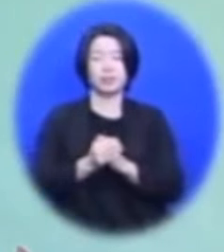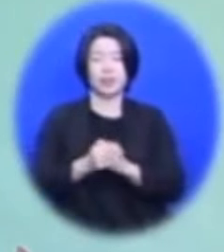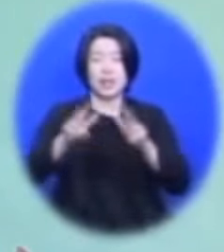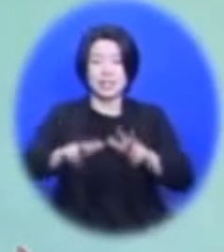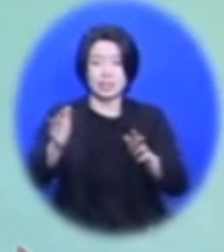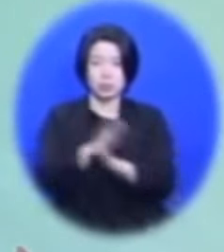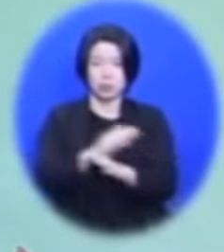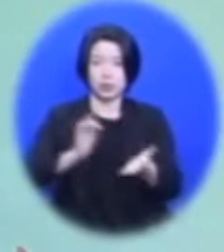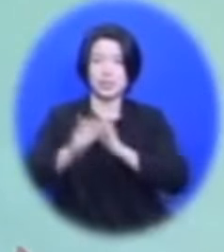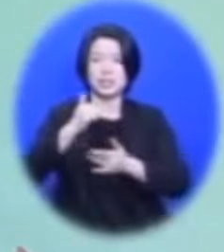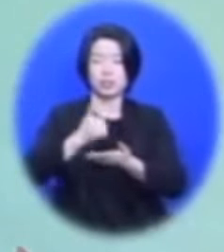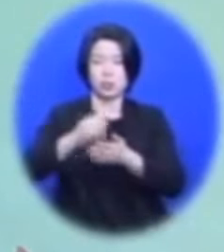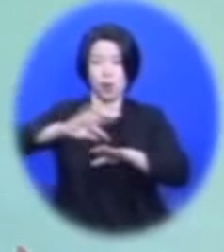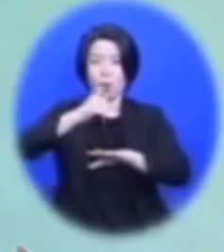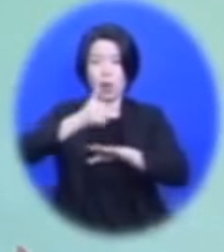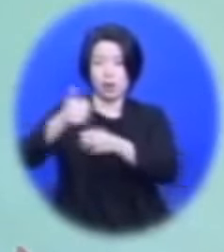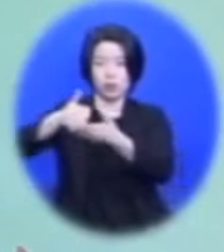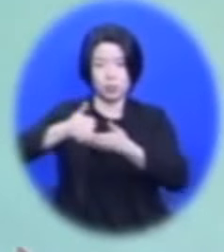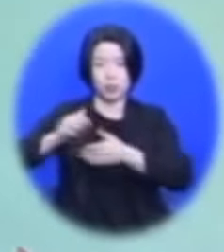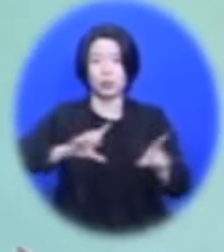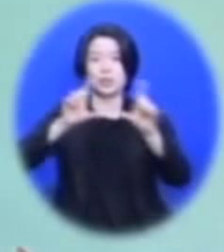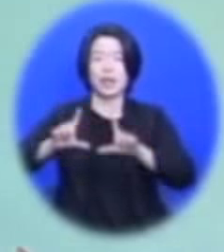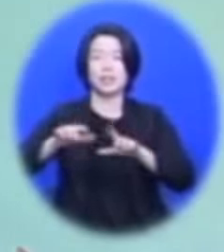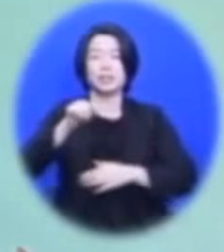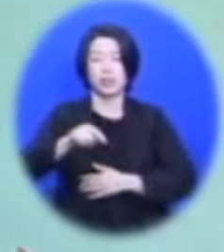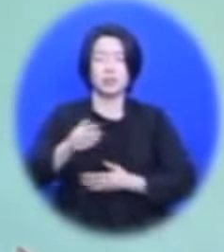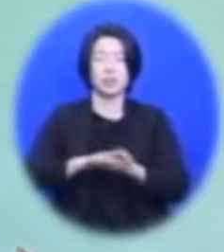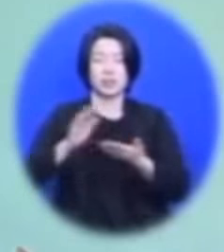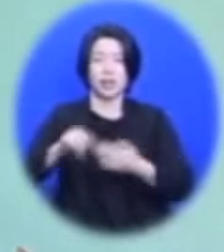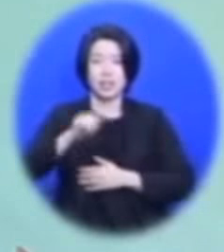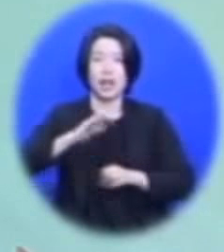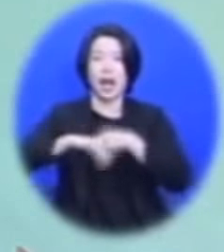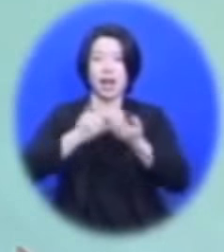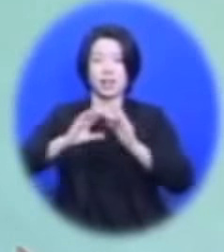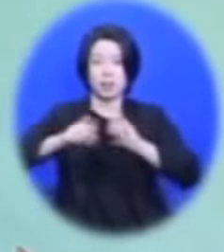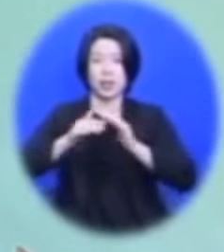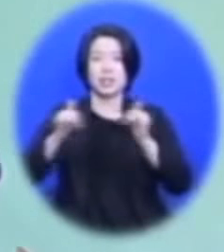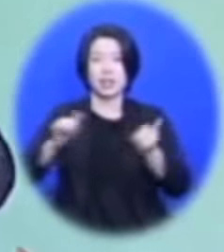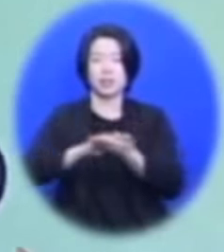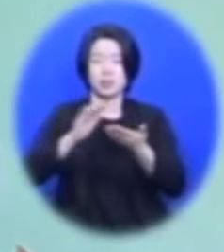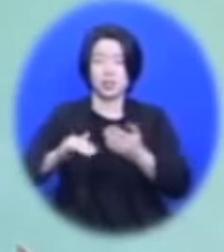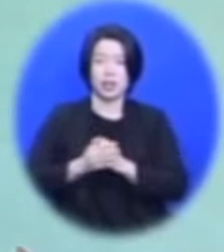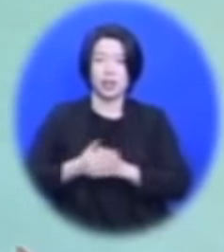지금부터 예수님을 왕으로 모시고 사는 겁니다. 그게 하나님의 나라 사람이니까.